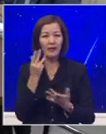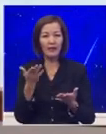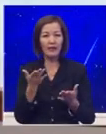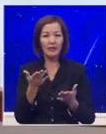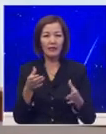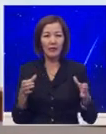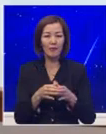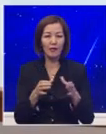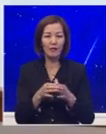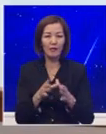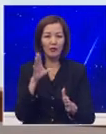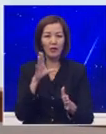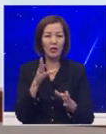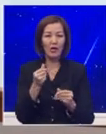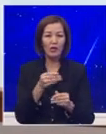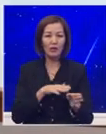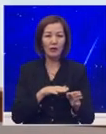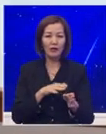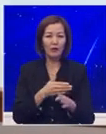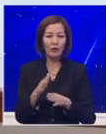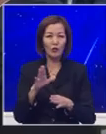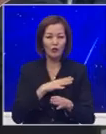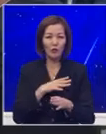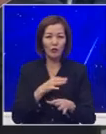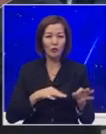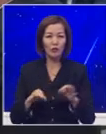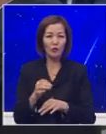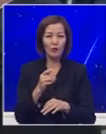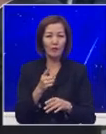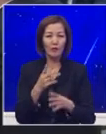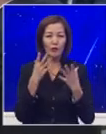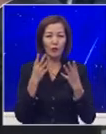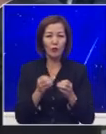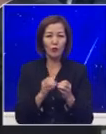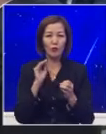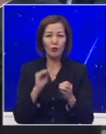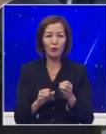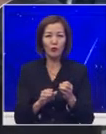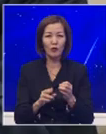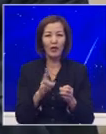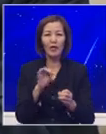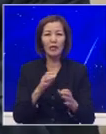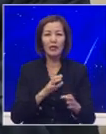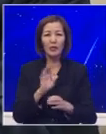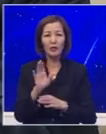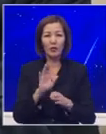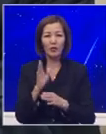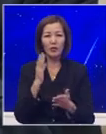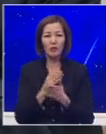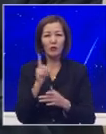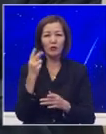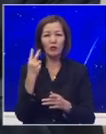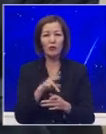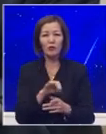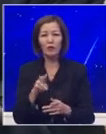ЛТД компаниясы. Аталмыш жоба іске қосылса, тәулігінен 10 мың тоннаға дейін кен өндірмек. Жалпы Боғыты кен орнында 120